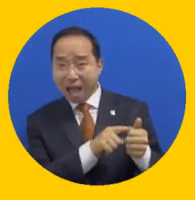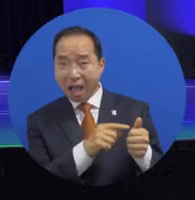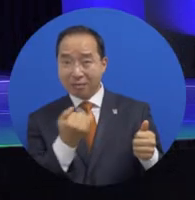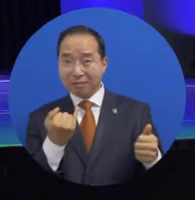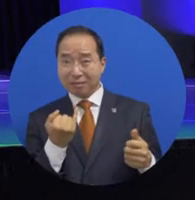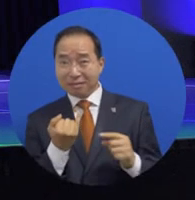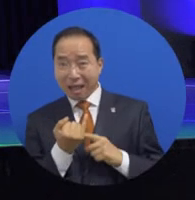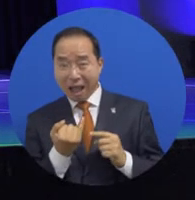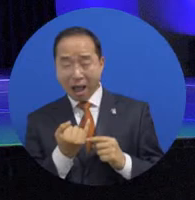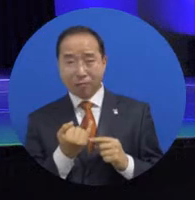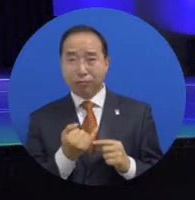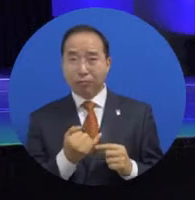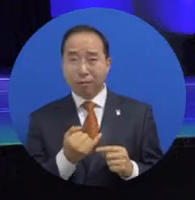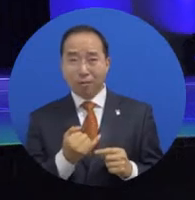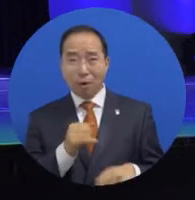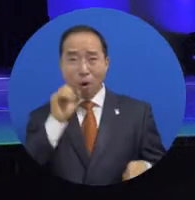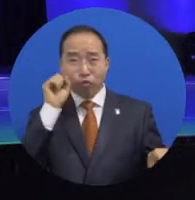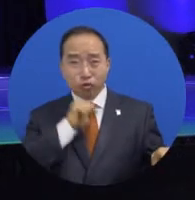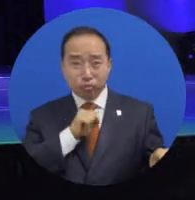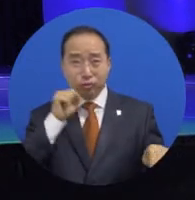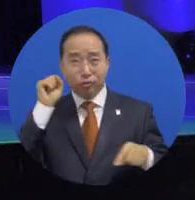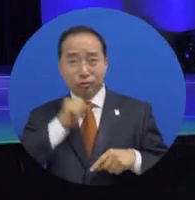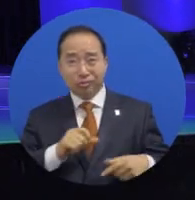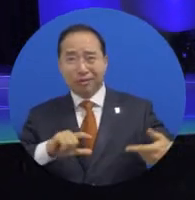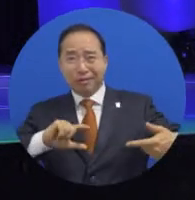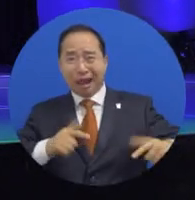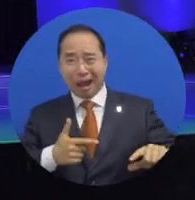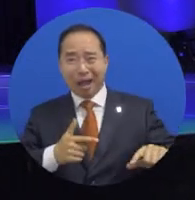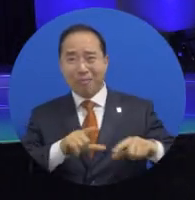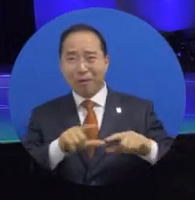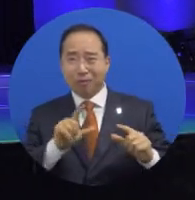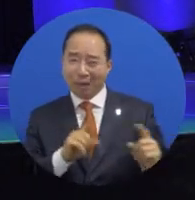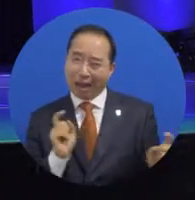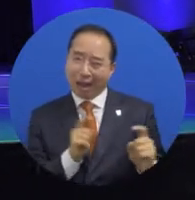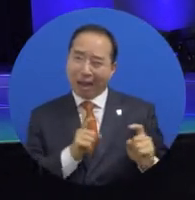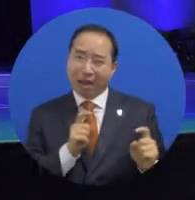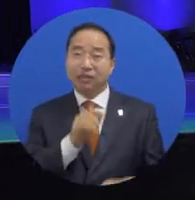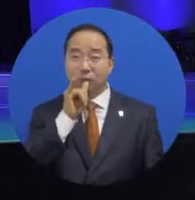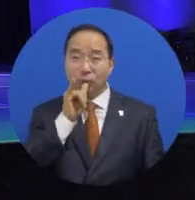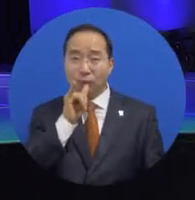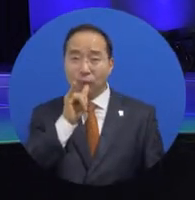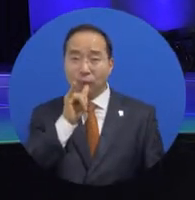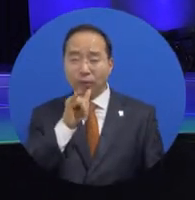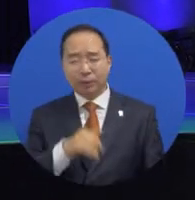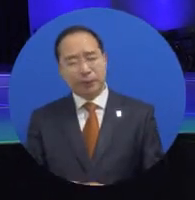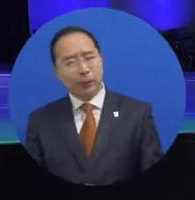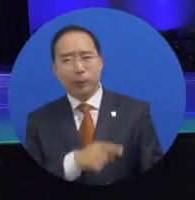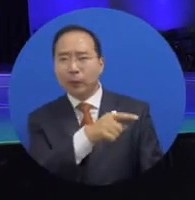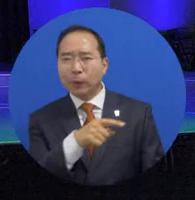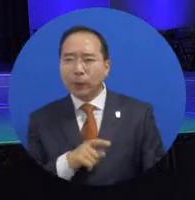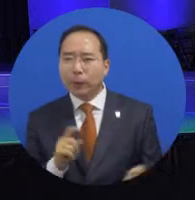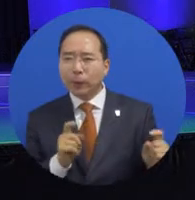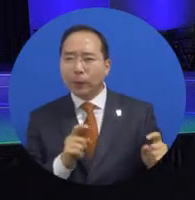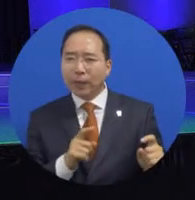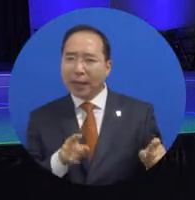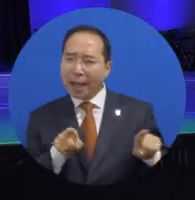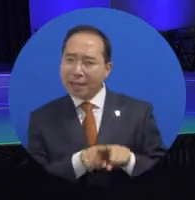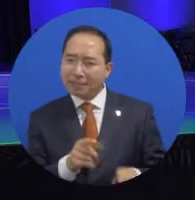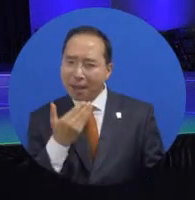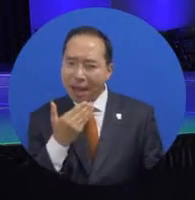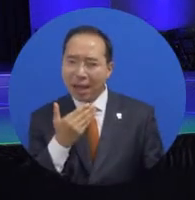취향도 다르고 성격도 달라서 평소에 아주 많이 싸웁니다. 이렇게 많이 싸우다가는 어떻게 같이